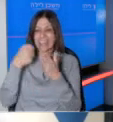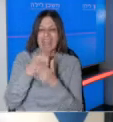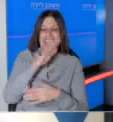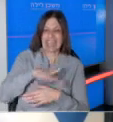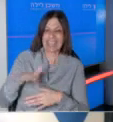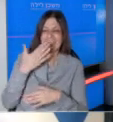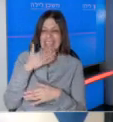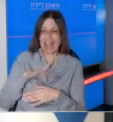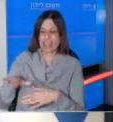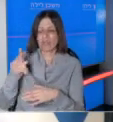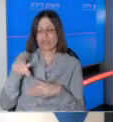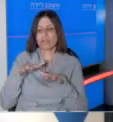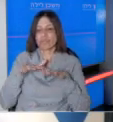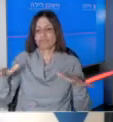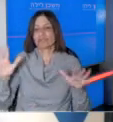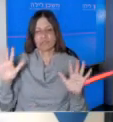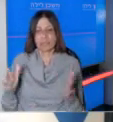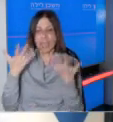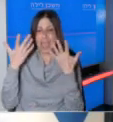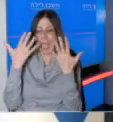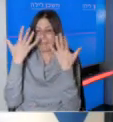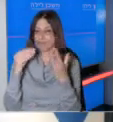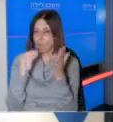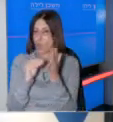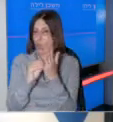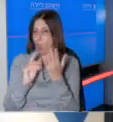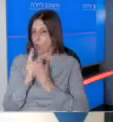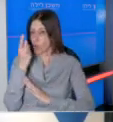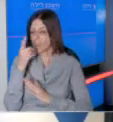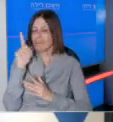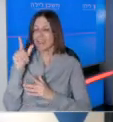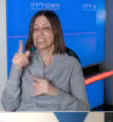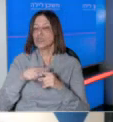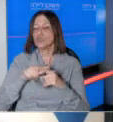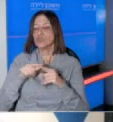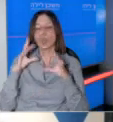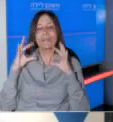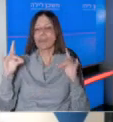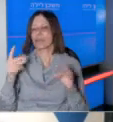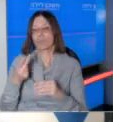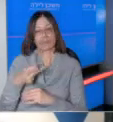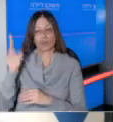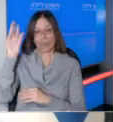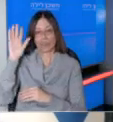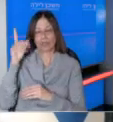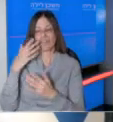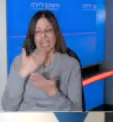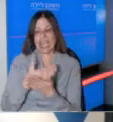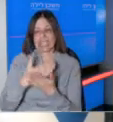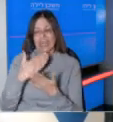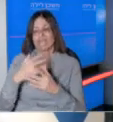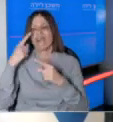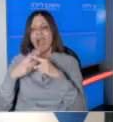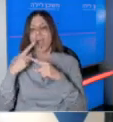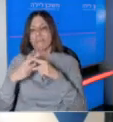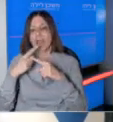מתפשט מהר. המספרים עדיין לא גבוהים, אבל זה וריאנט מדבק ביותר, ובקצב הכפלה